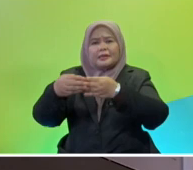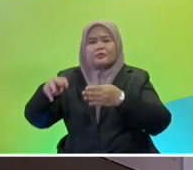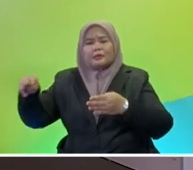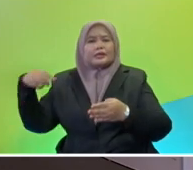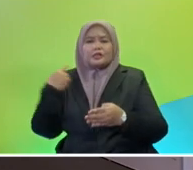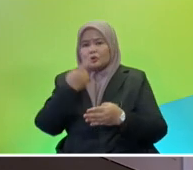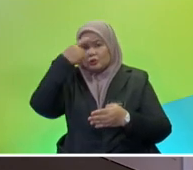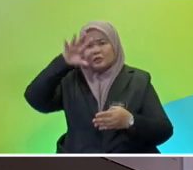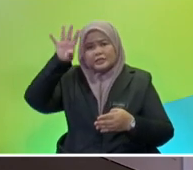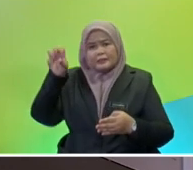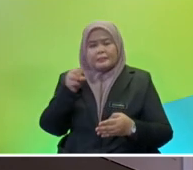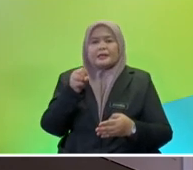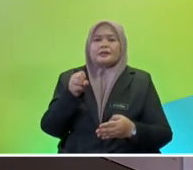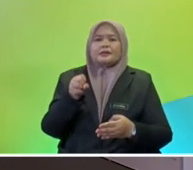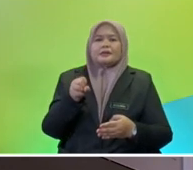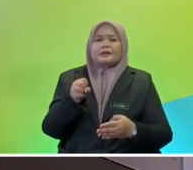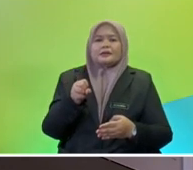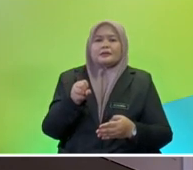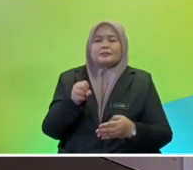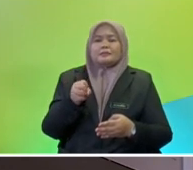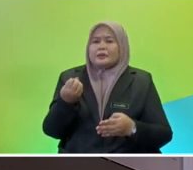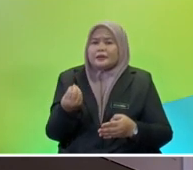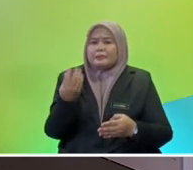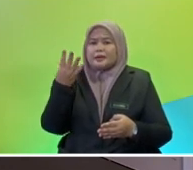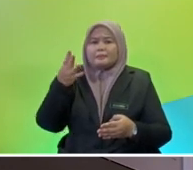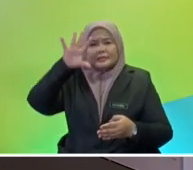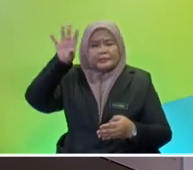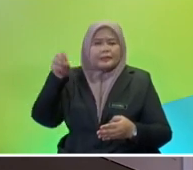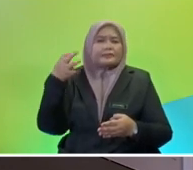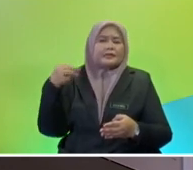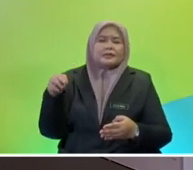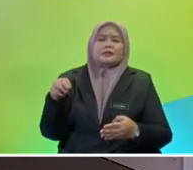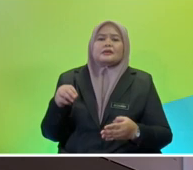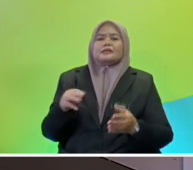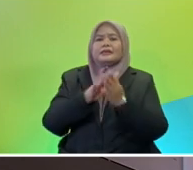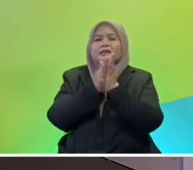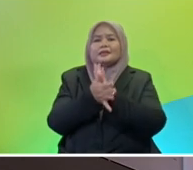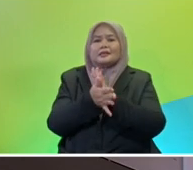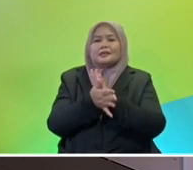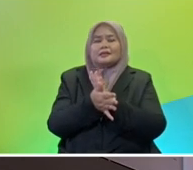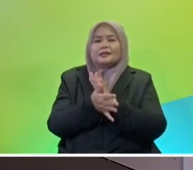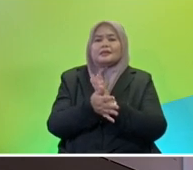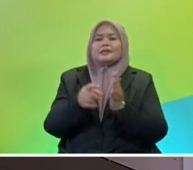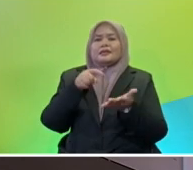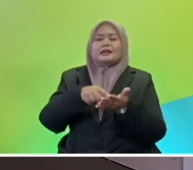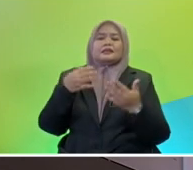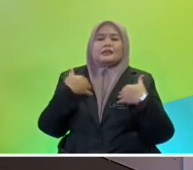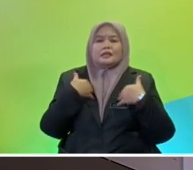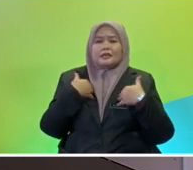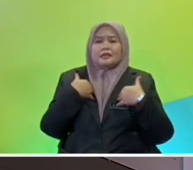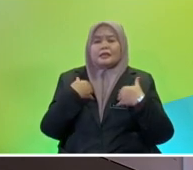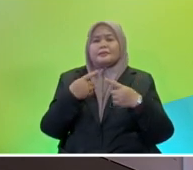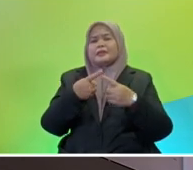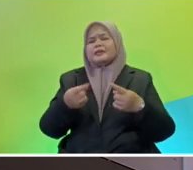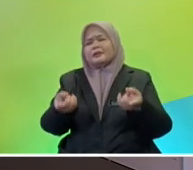mencapai ataupun lebih berkembang pencapaian mereka jadi dia adalah sebenarnya refleksi kepada